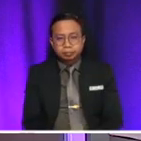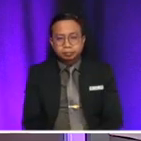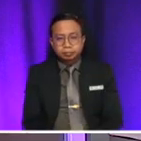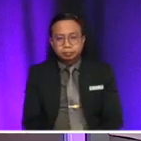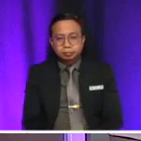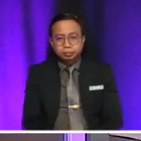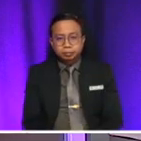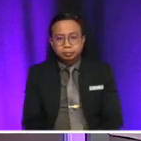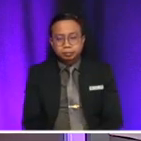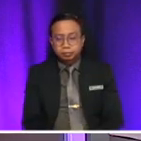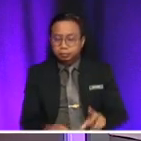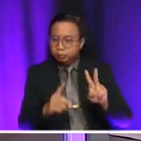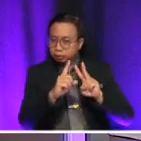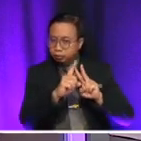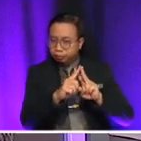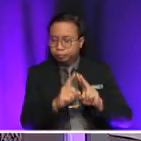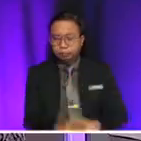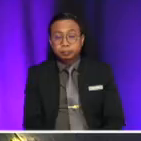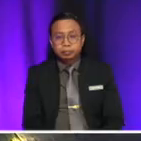yang kedua